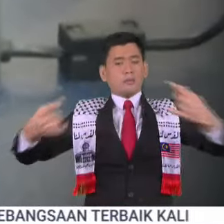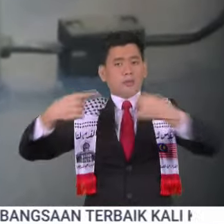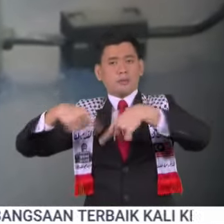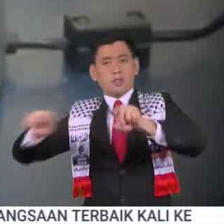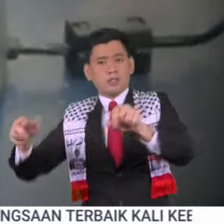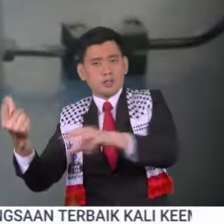fizikal